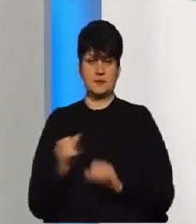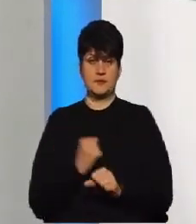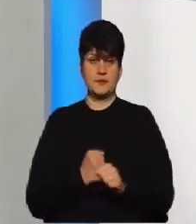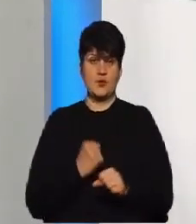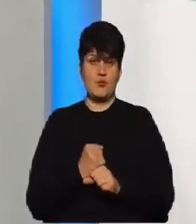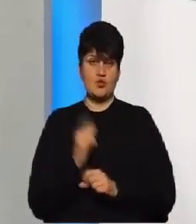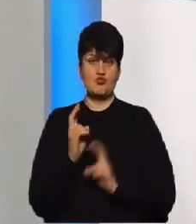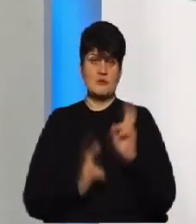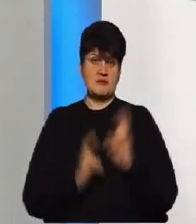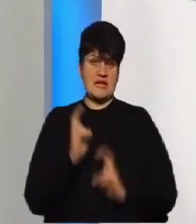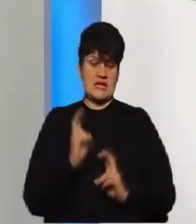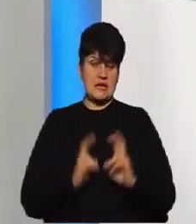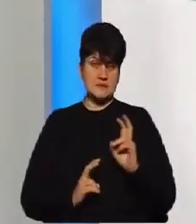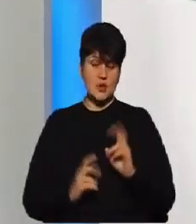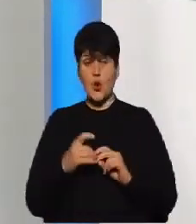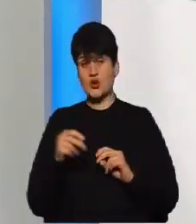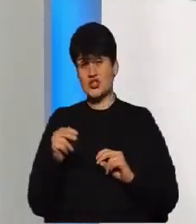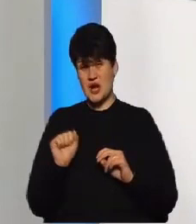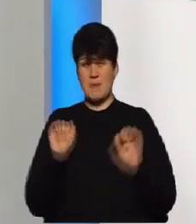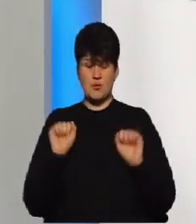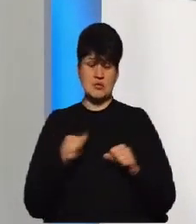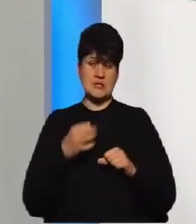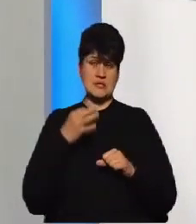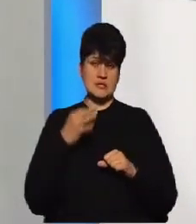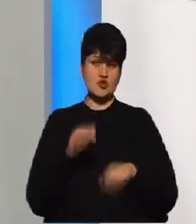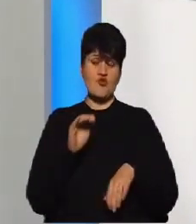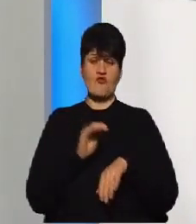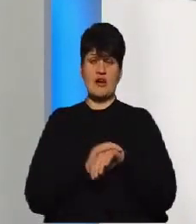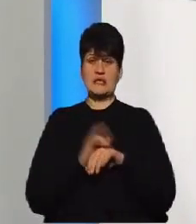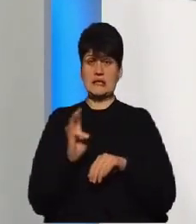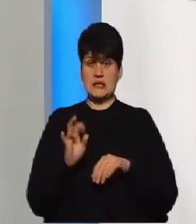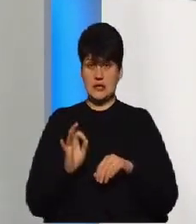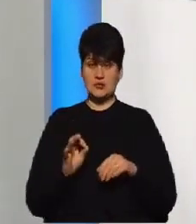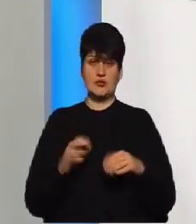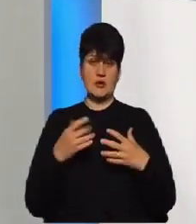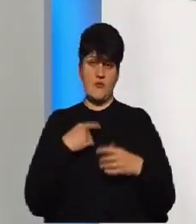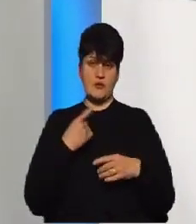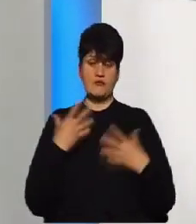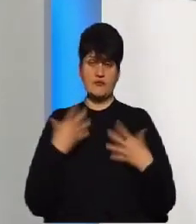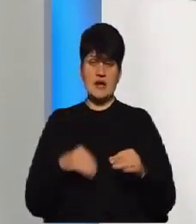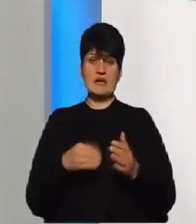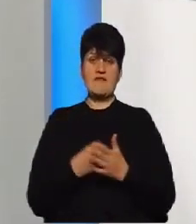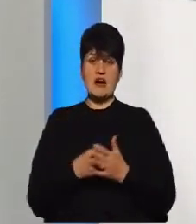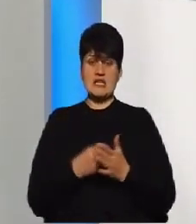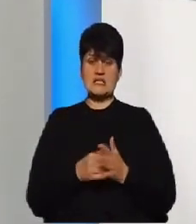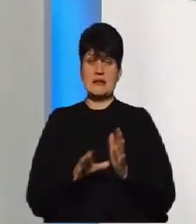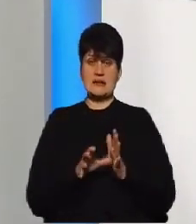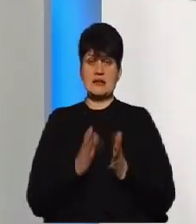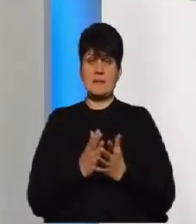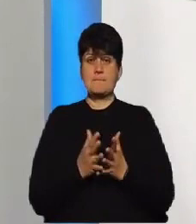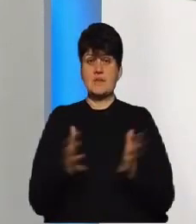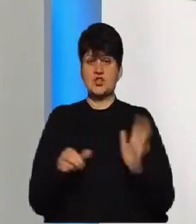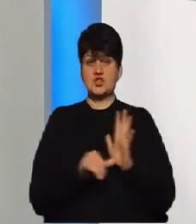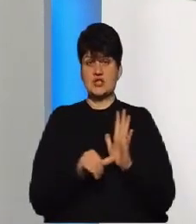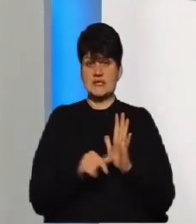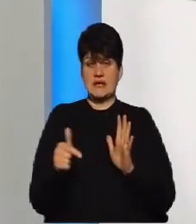підприємств. Хоча можна зазначити, що фактично, як я казав, зараз вартість електроенергії є більше 6 гривень на ринку